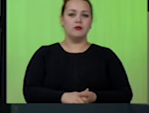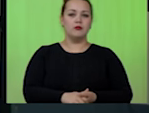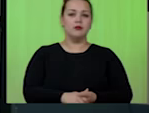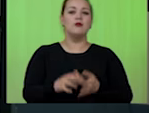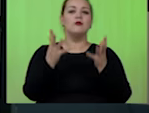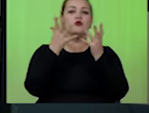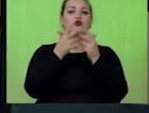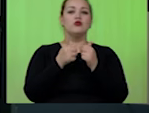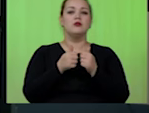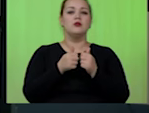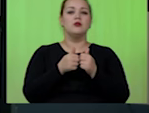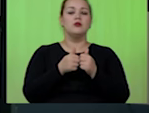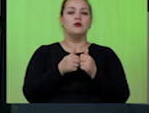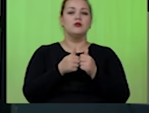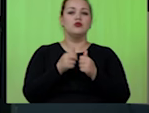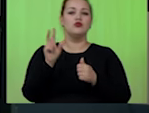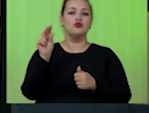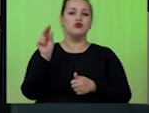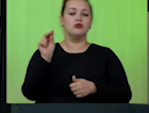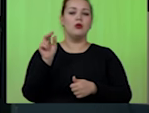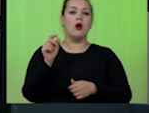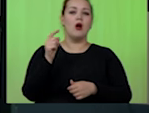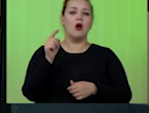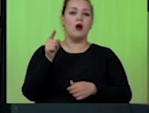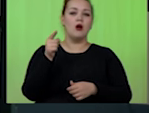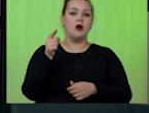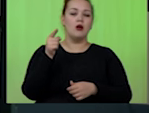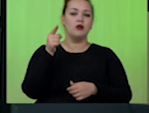Вычислите произведение чисел